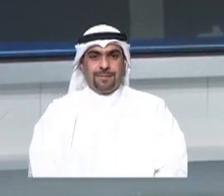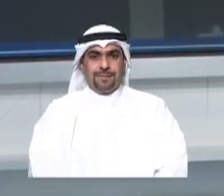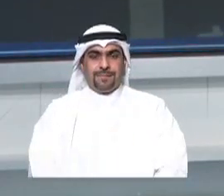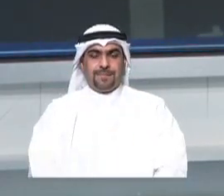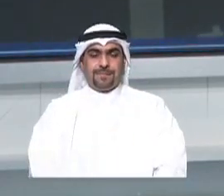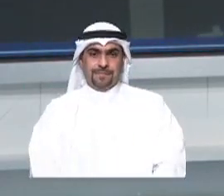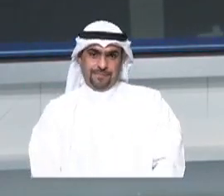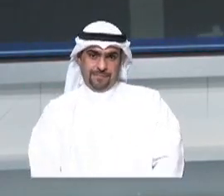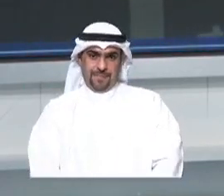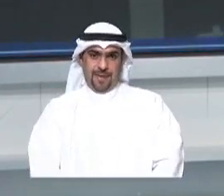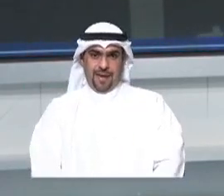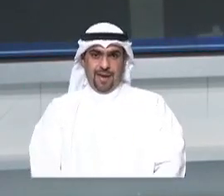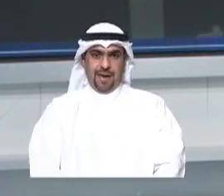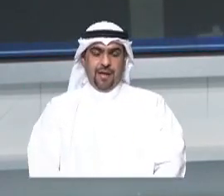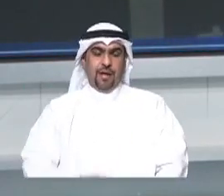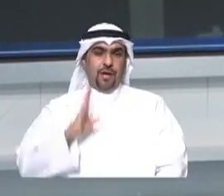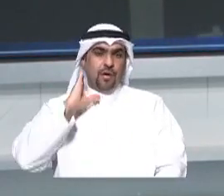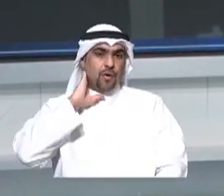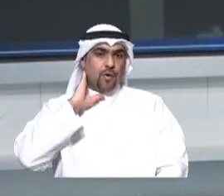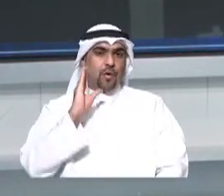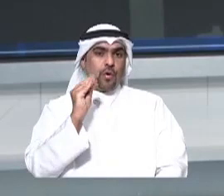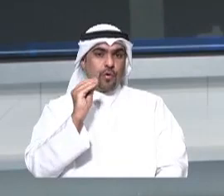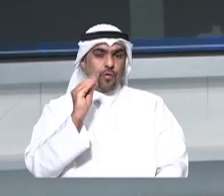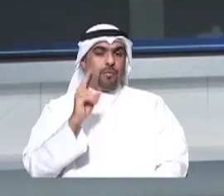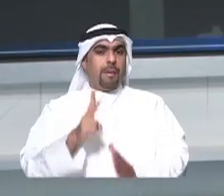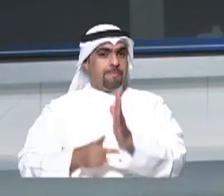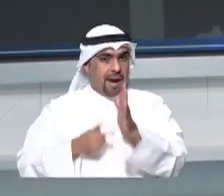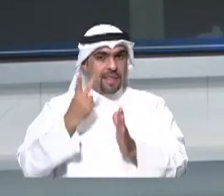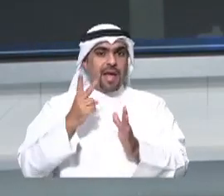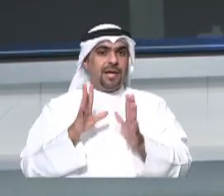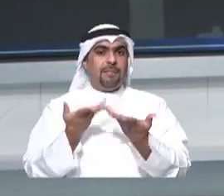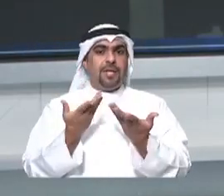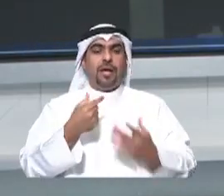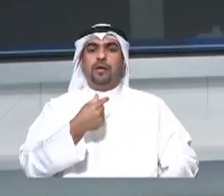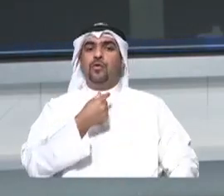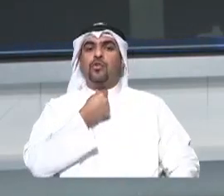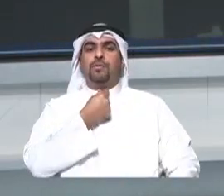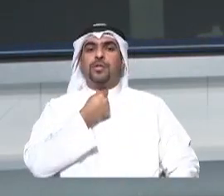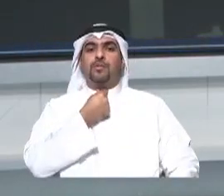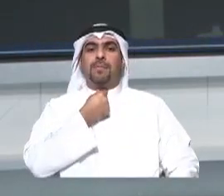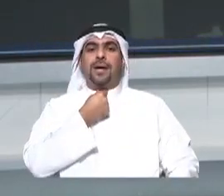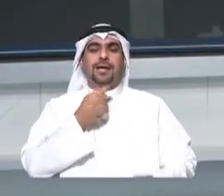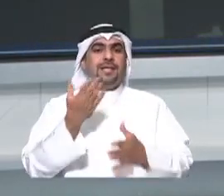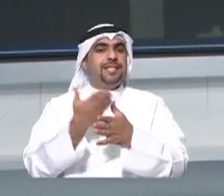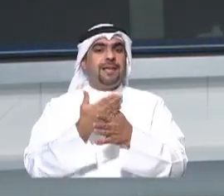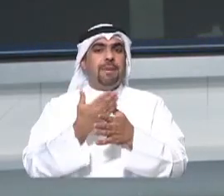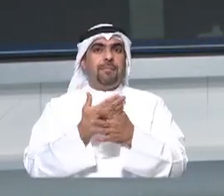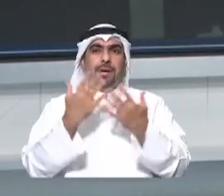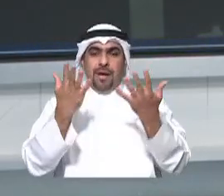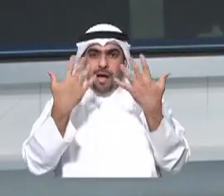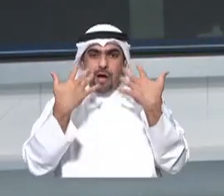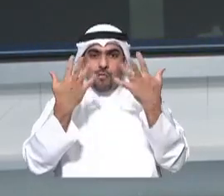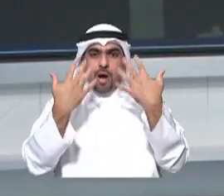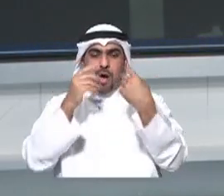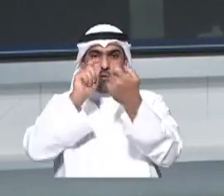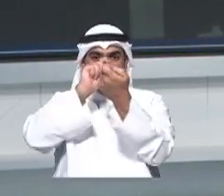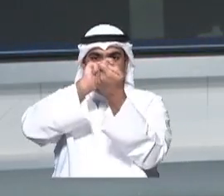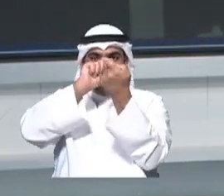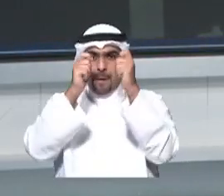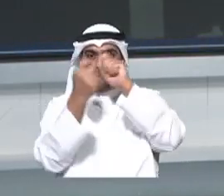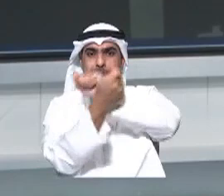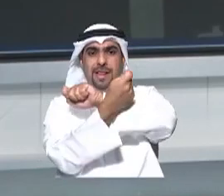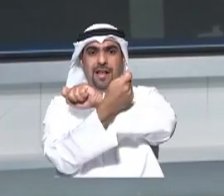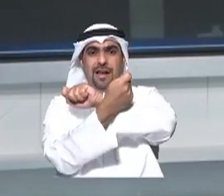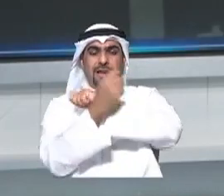ولكن تعود الأجواء الرطبة نسبيا ابتداء من يوم الجمعة مع تحول الرياح إلى رياح الكوس الجنوبية الشرقية، الأجواء راح